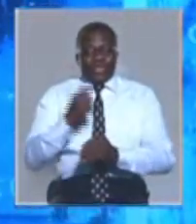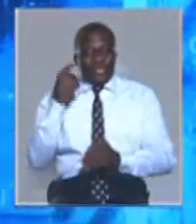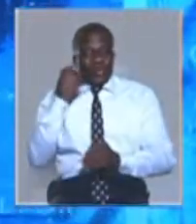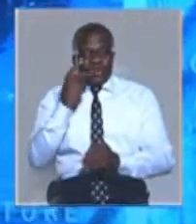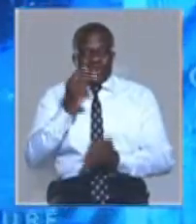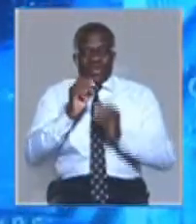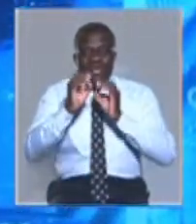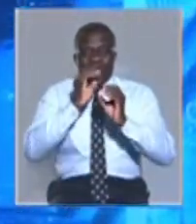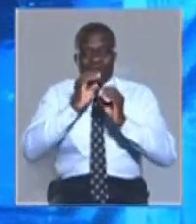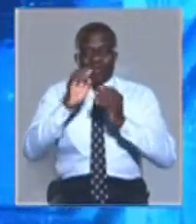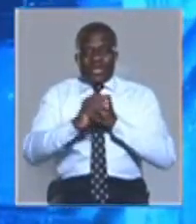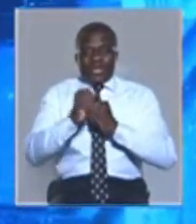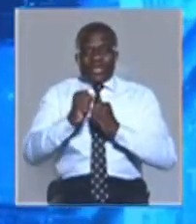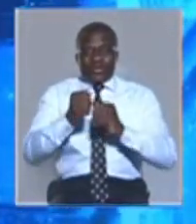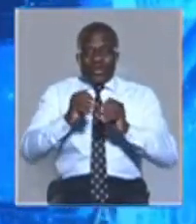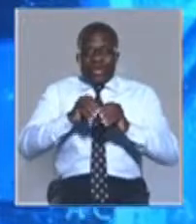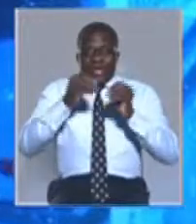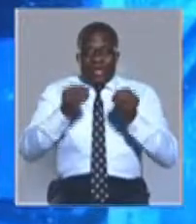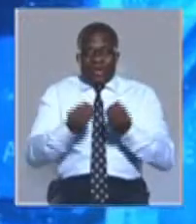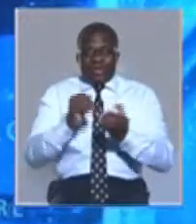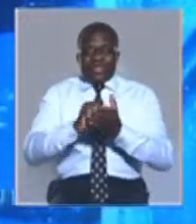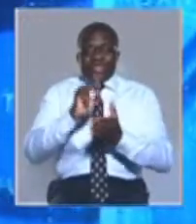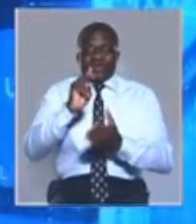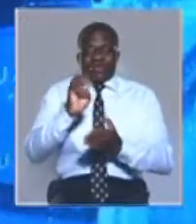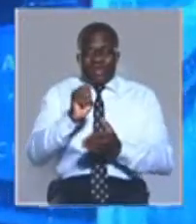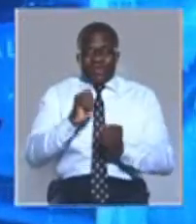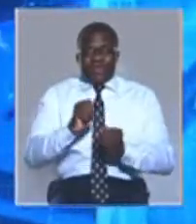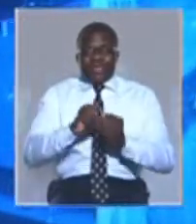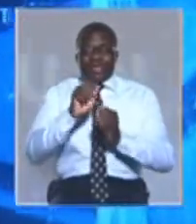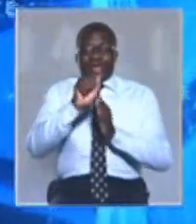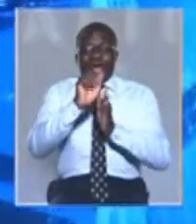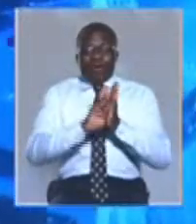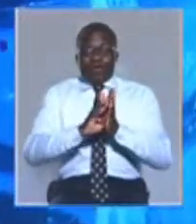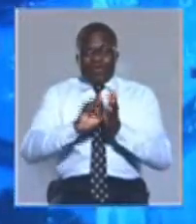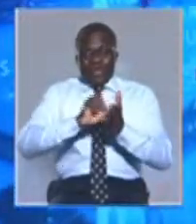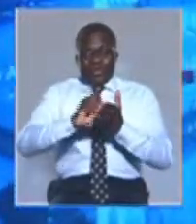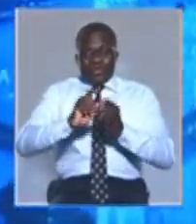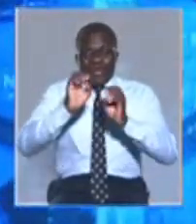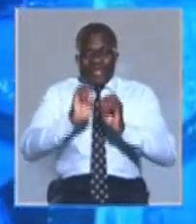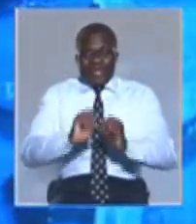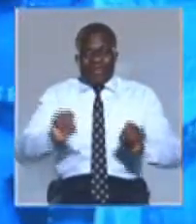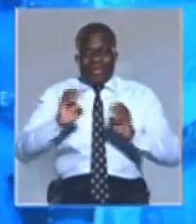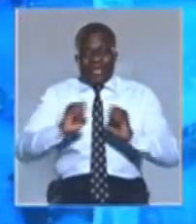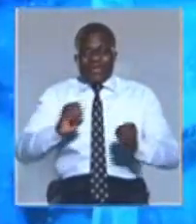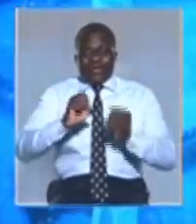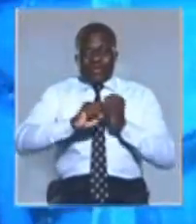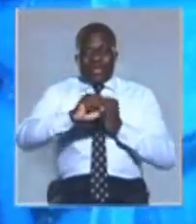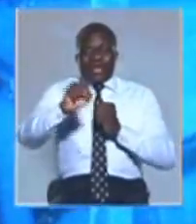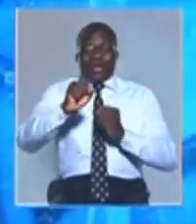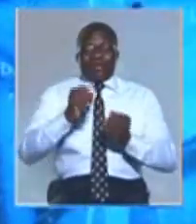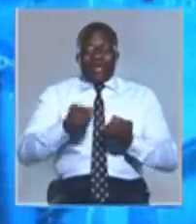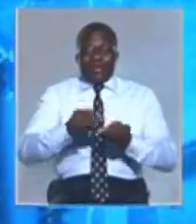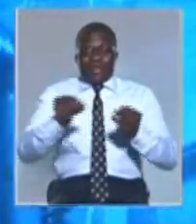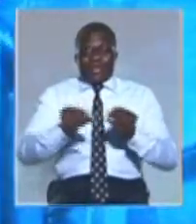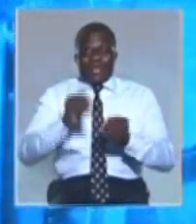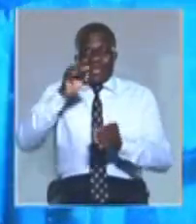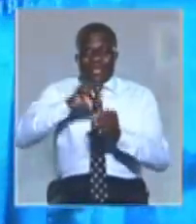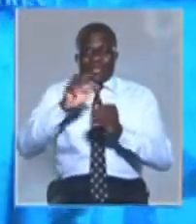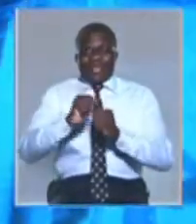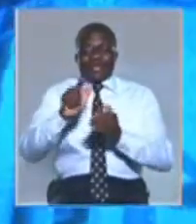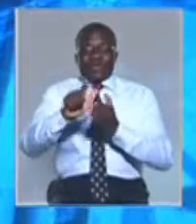l'Audiovisuel et de la Communication a organisé ce mercredi à Abomey un séminaire d'évaluation de la campagne médiatique des